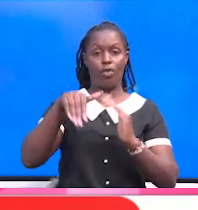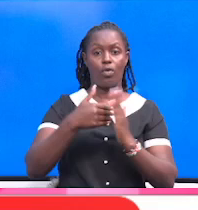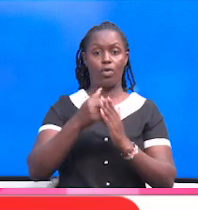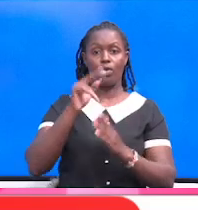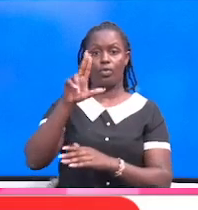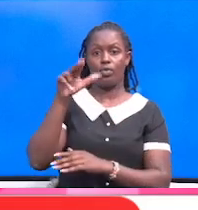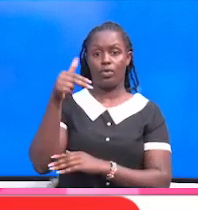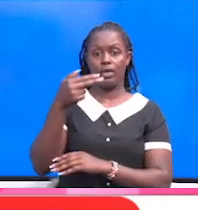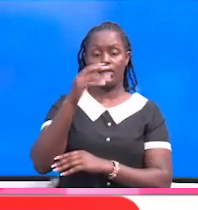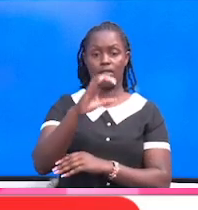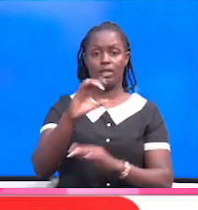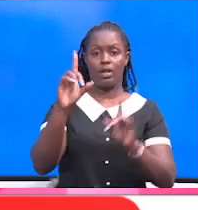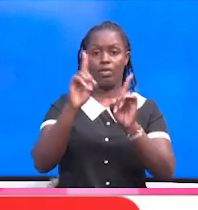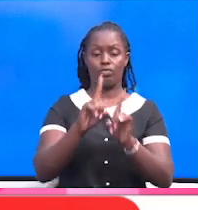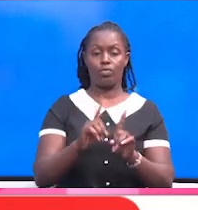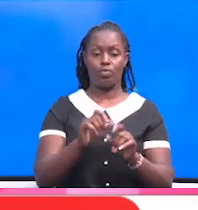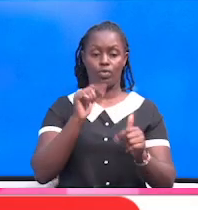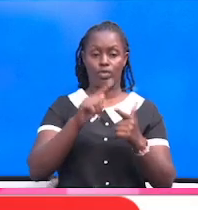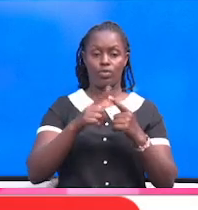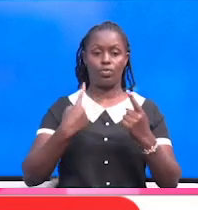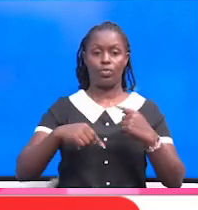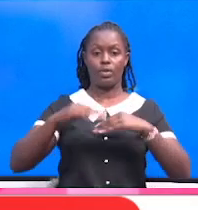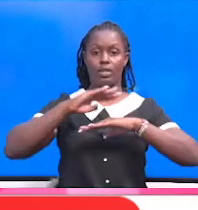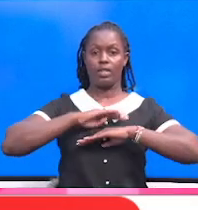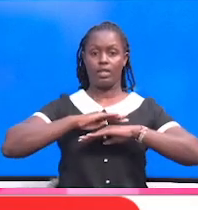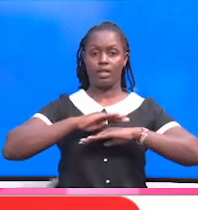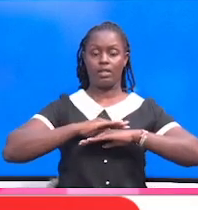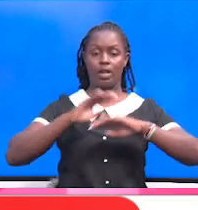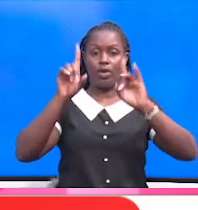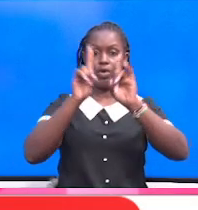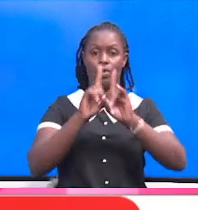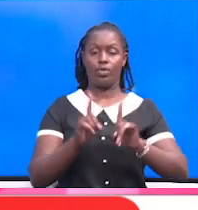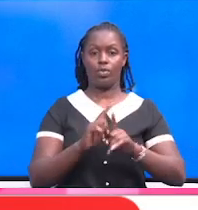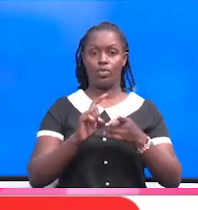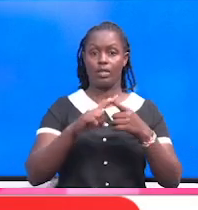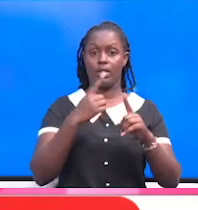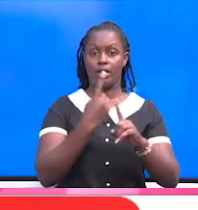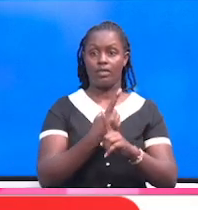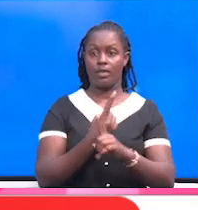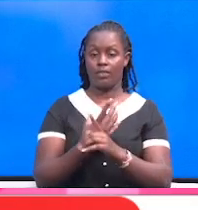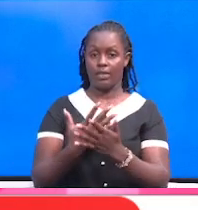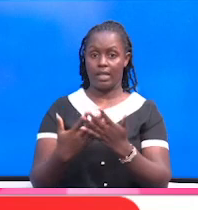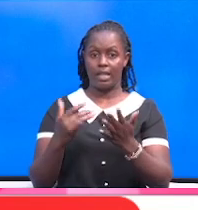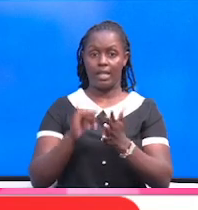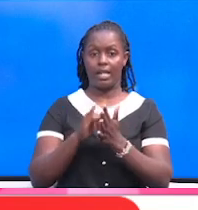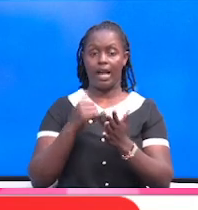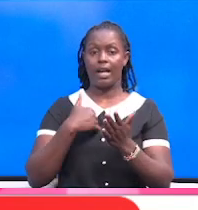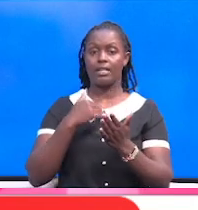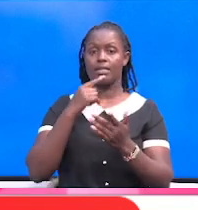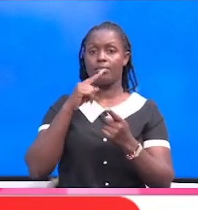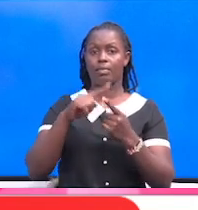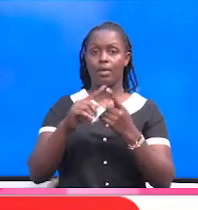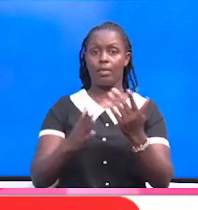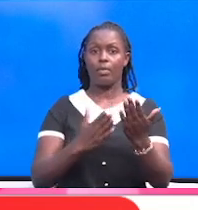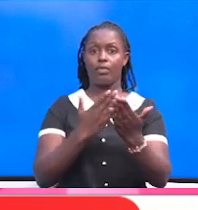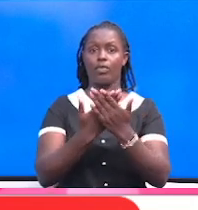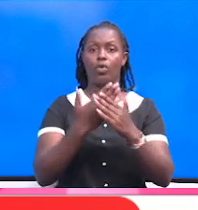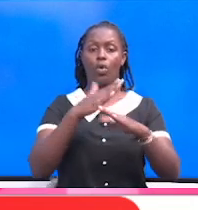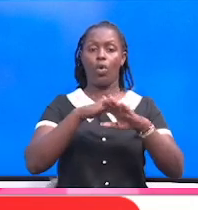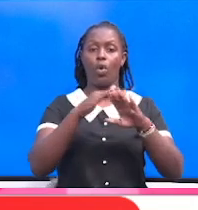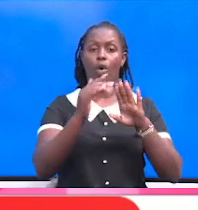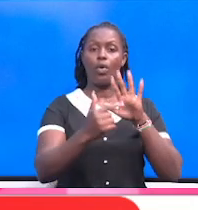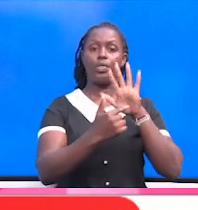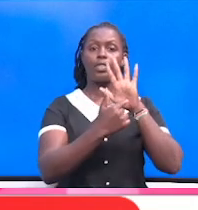Masuluhisho mbalimbali yameridhika ama masuluhisho mbalimbali yameridhishwa katika maonyesho kwenye uwanja